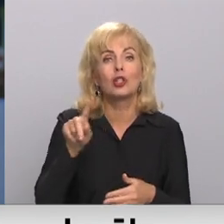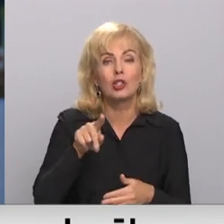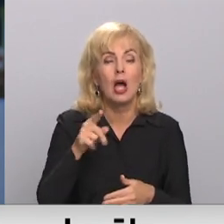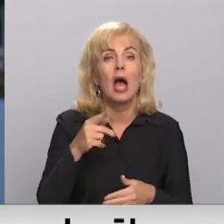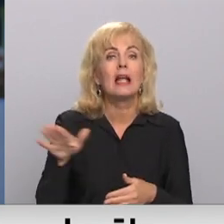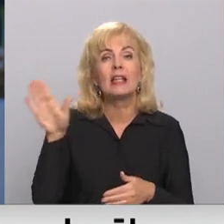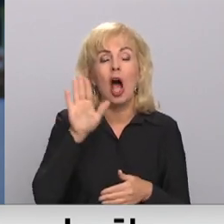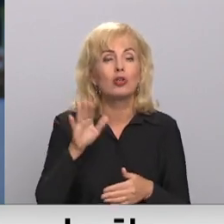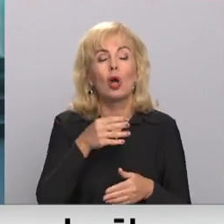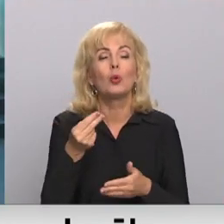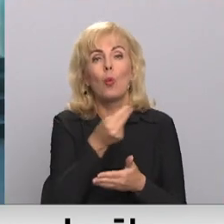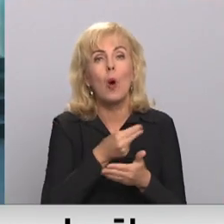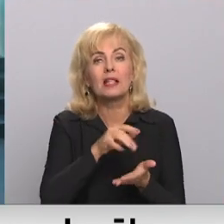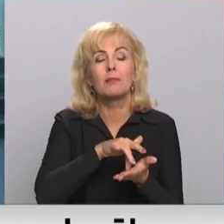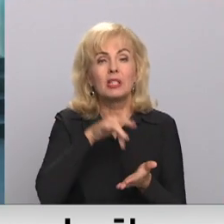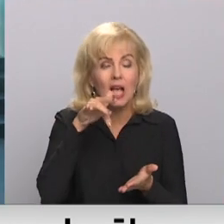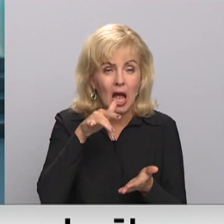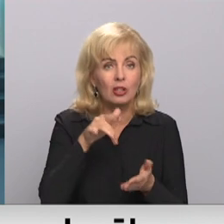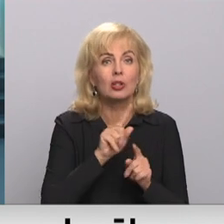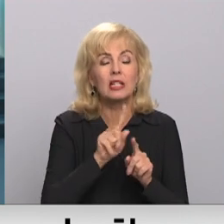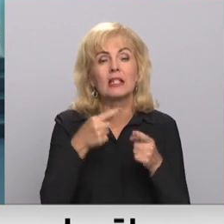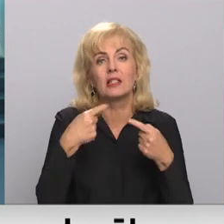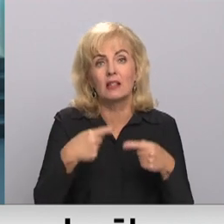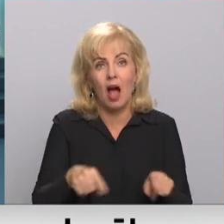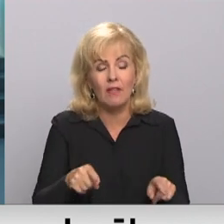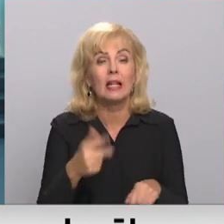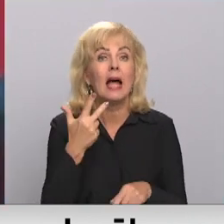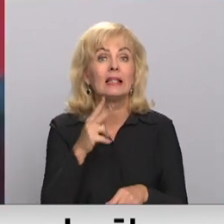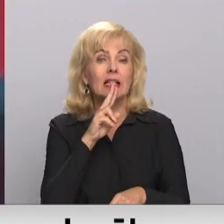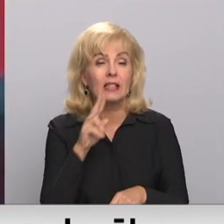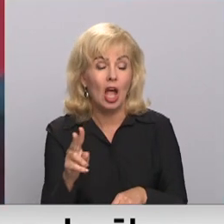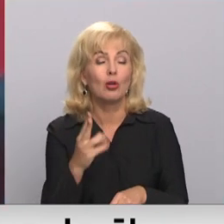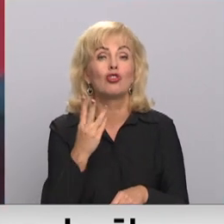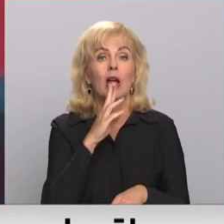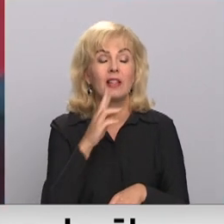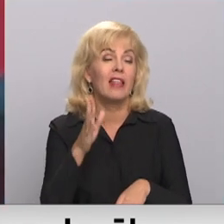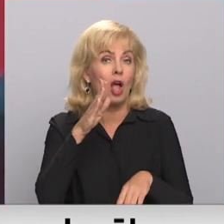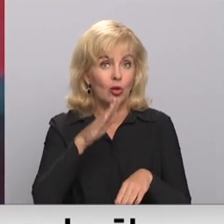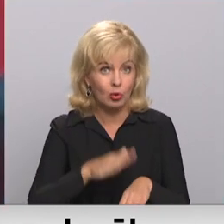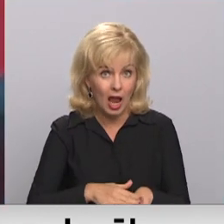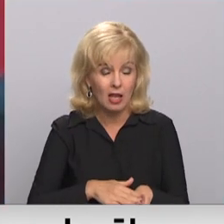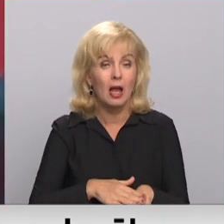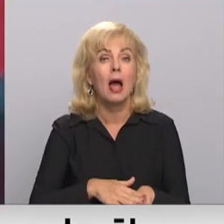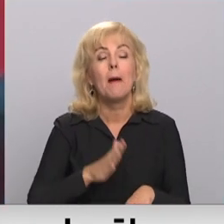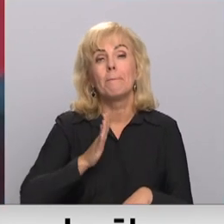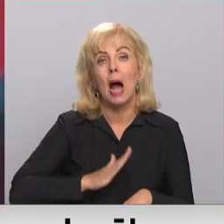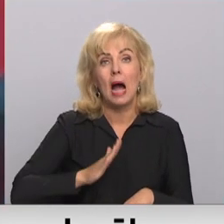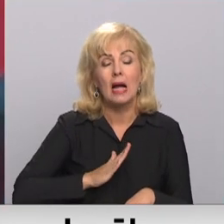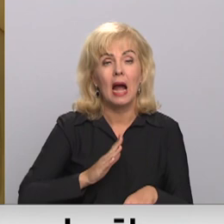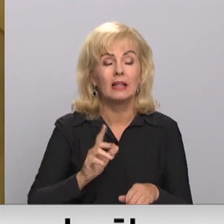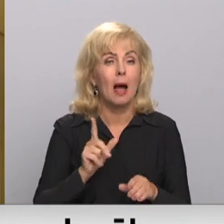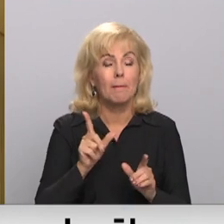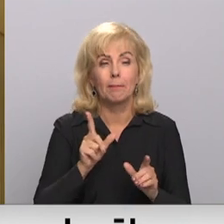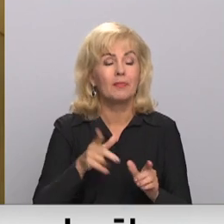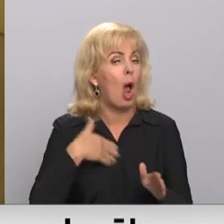nozīmes reģionālas centras ir absolūti savādi. 3 nedēļu, 4 nedēļu dēļ. Mēs pagaidām brēku